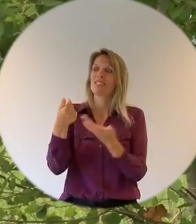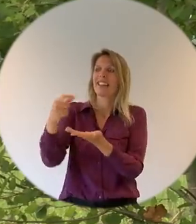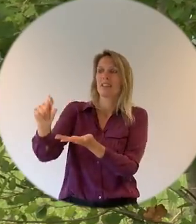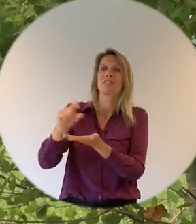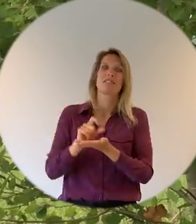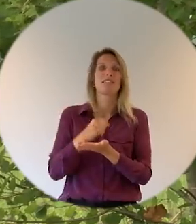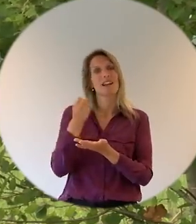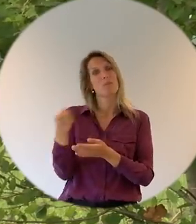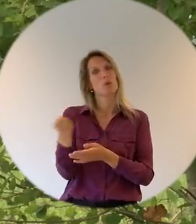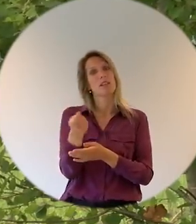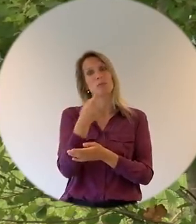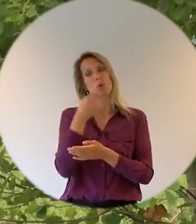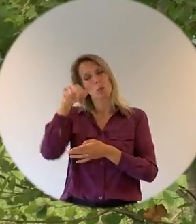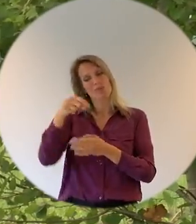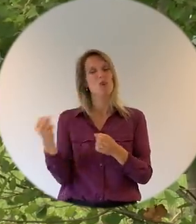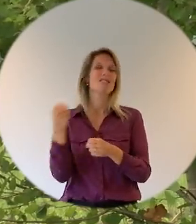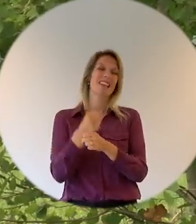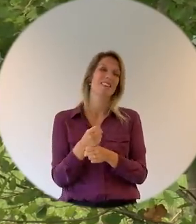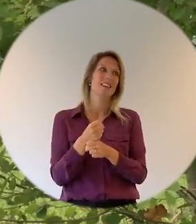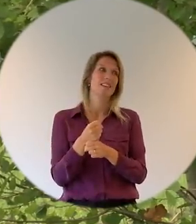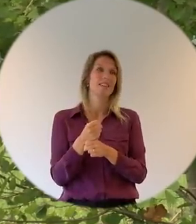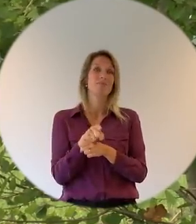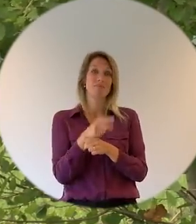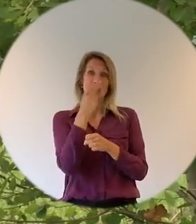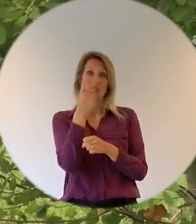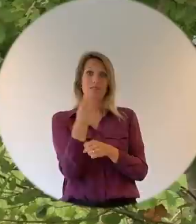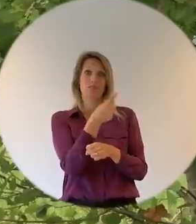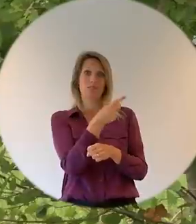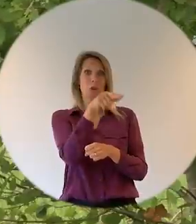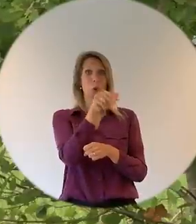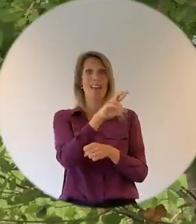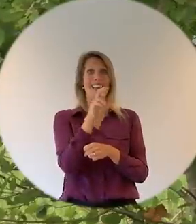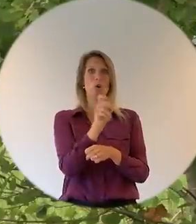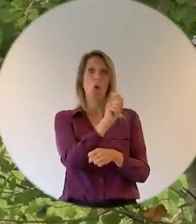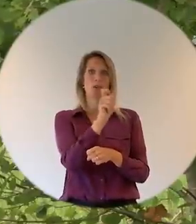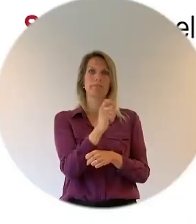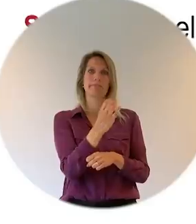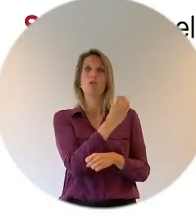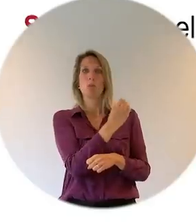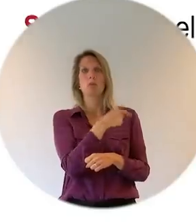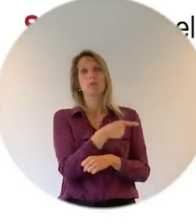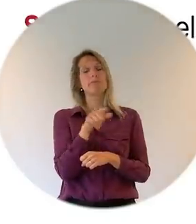ook bedoeld voor deze stichting. U ziet een QR-code in beeld verschijnen en wij willen u hartelijk danken.